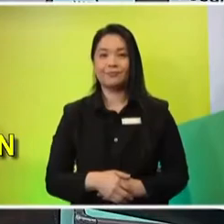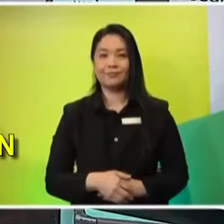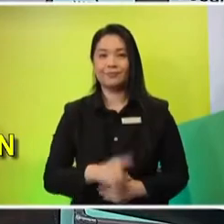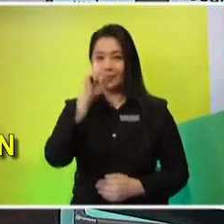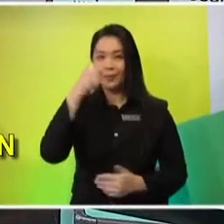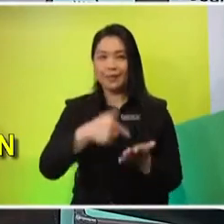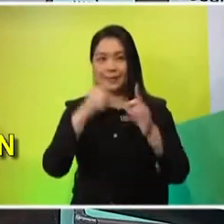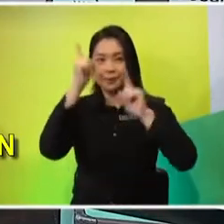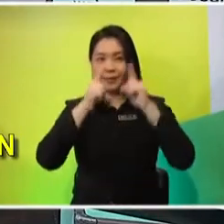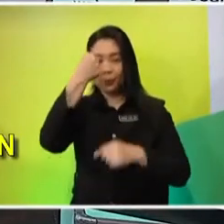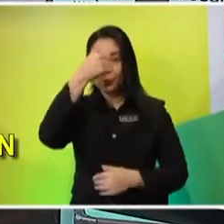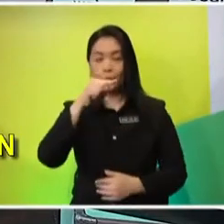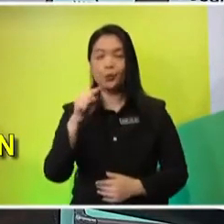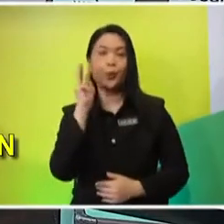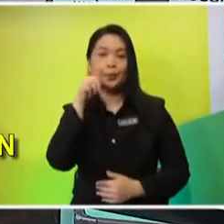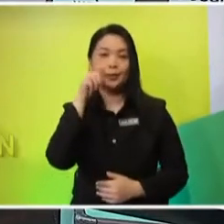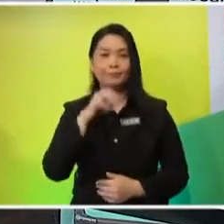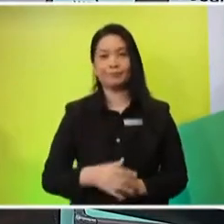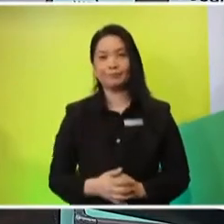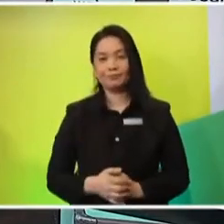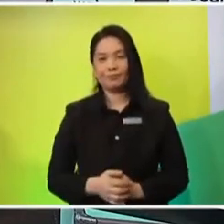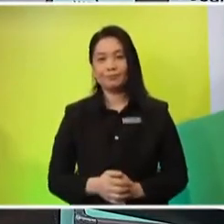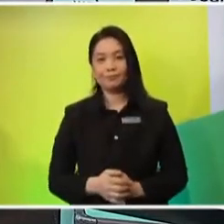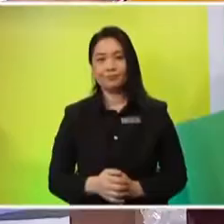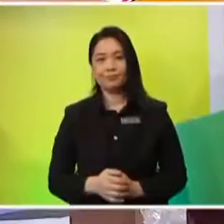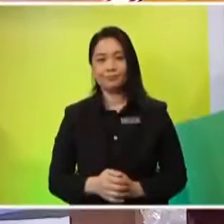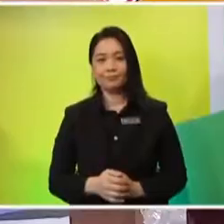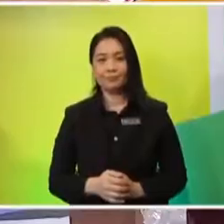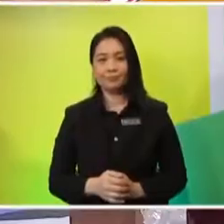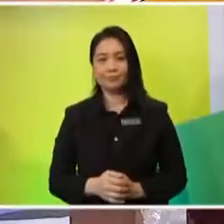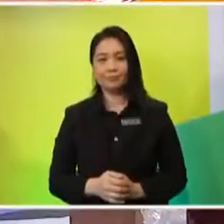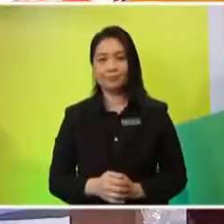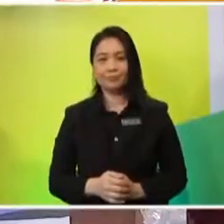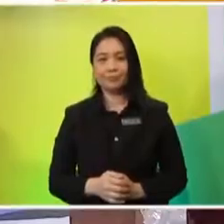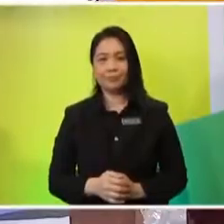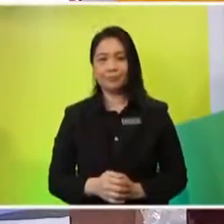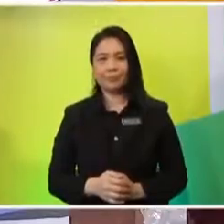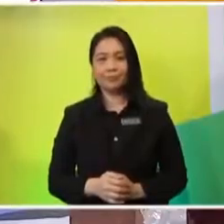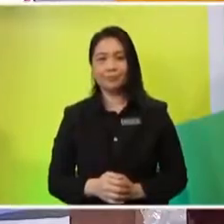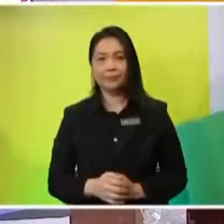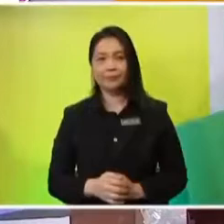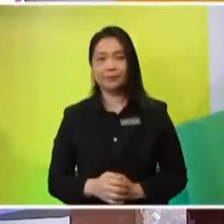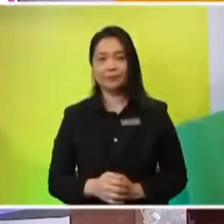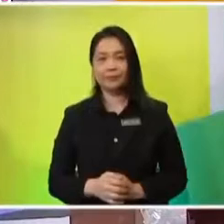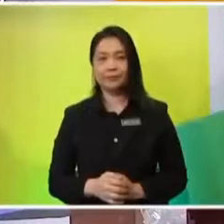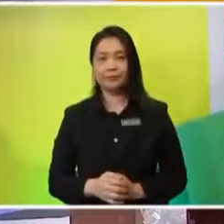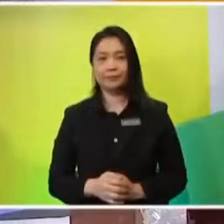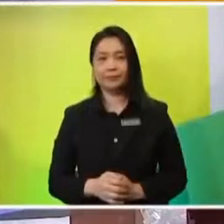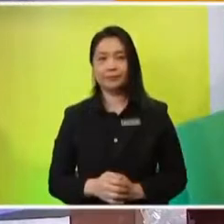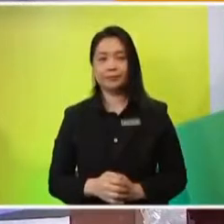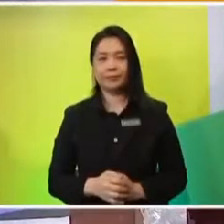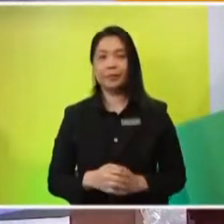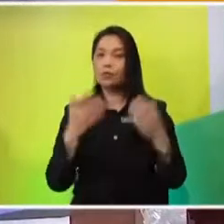lagi bintang untuk saya. Okey, boleh, Mira? Saya letak dekat sini. Boleh, cikgu? Alright. Okey. Kita dah kumpul